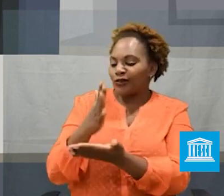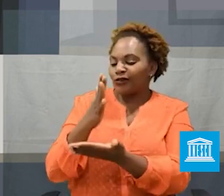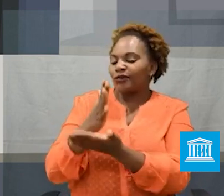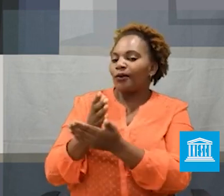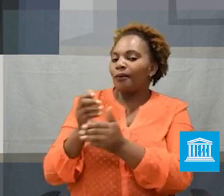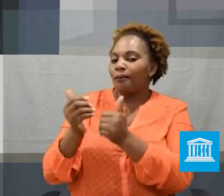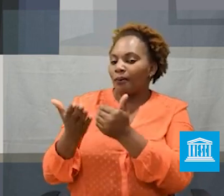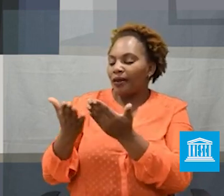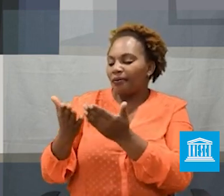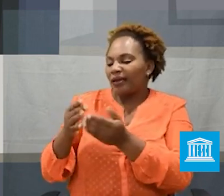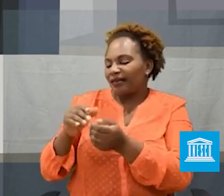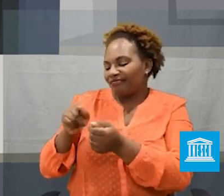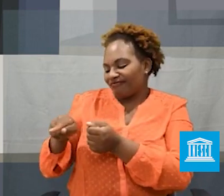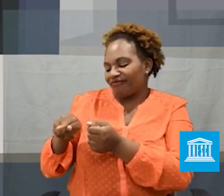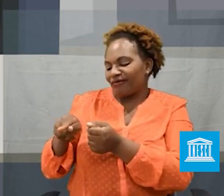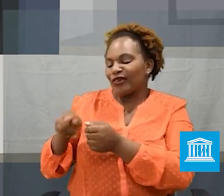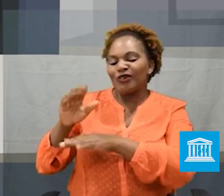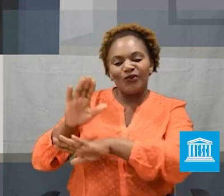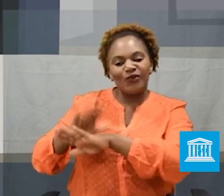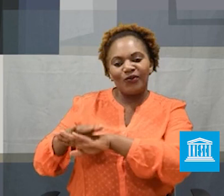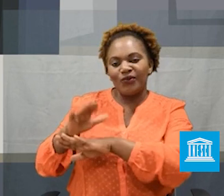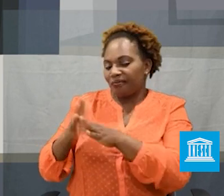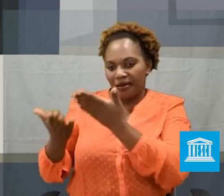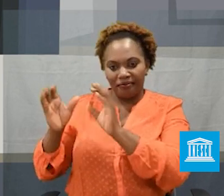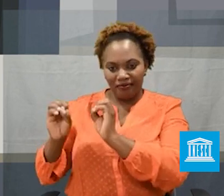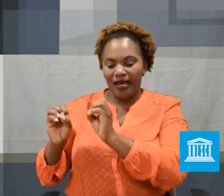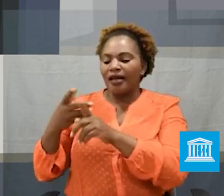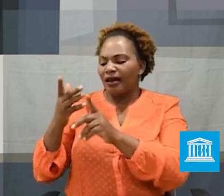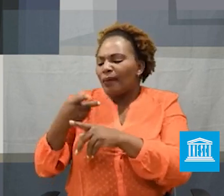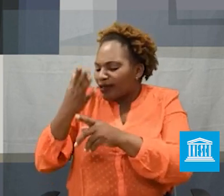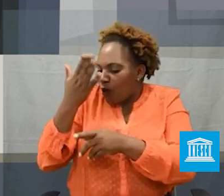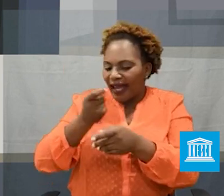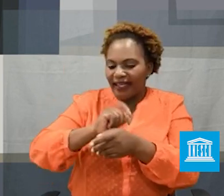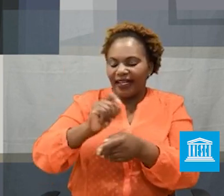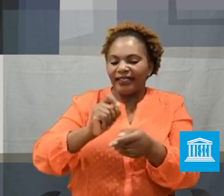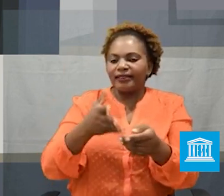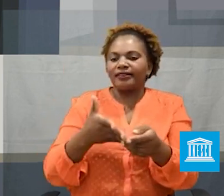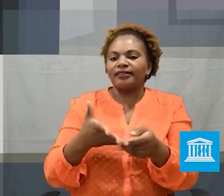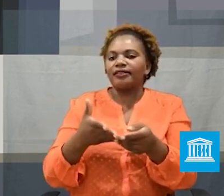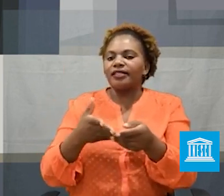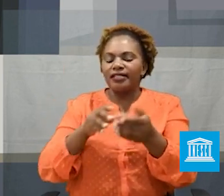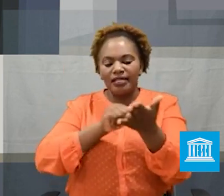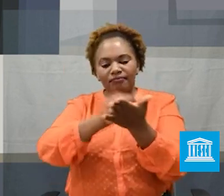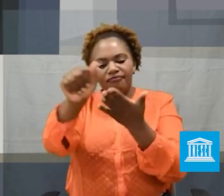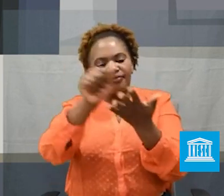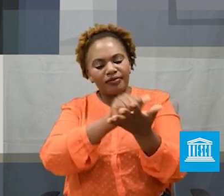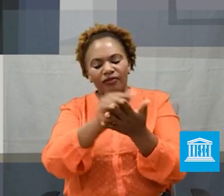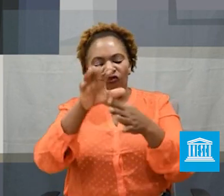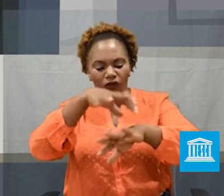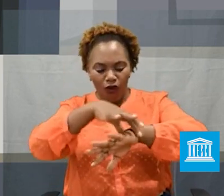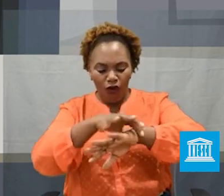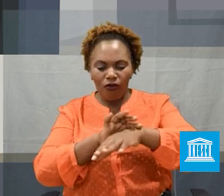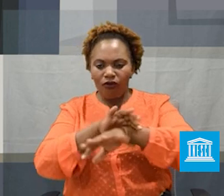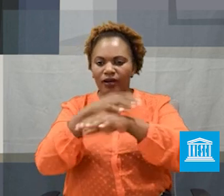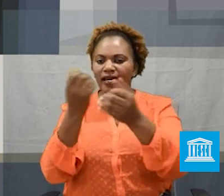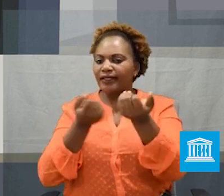Ahoana re zany e? Mety tsy ilay kandidanareo zany noho ilay olona tena andradrainy rehetra. Tsy rariny kosa zany a? Ie. Nasehony mihitsy